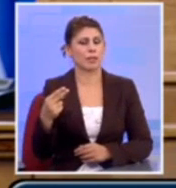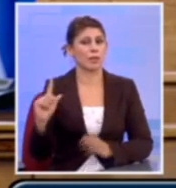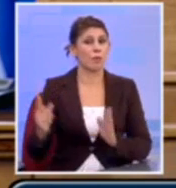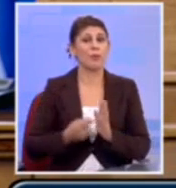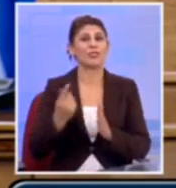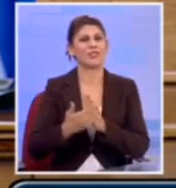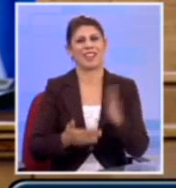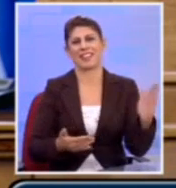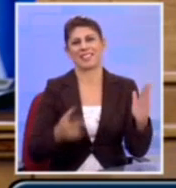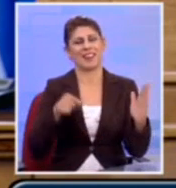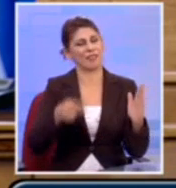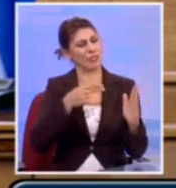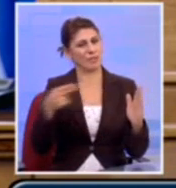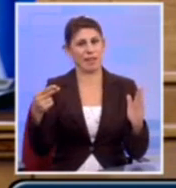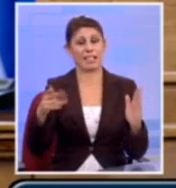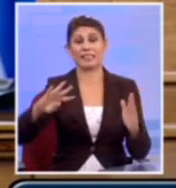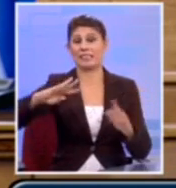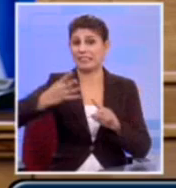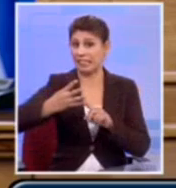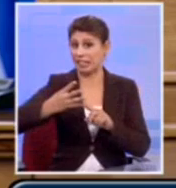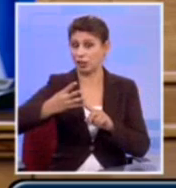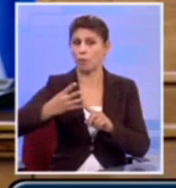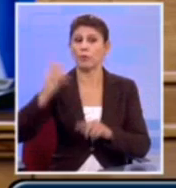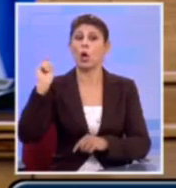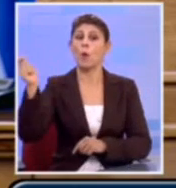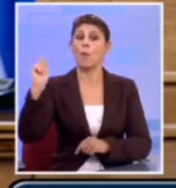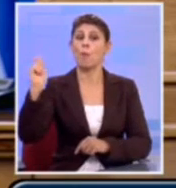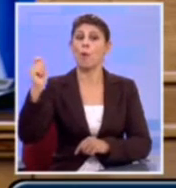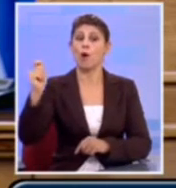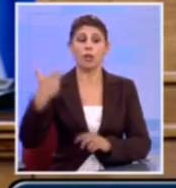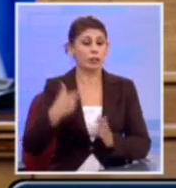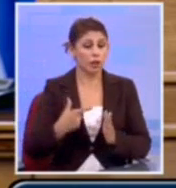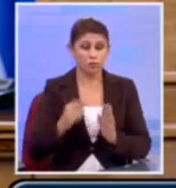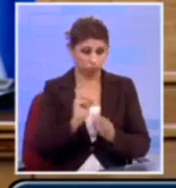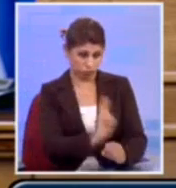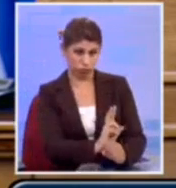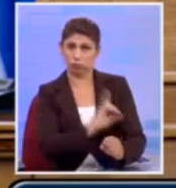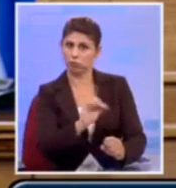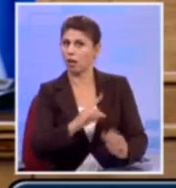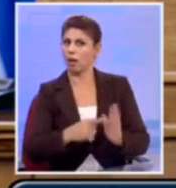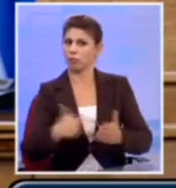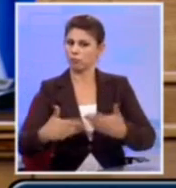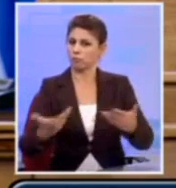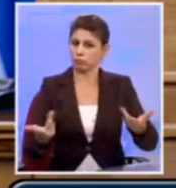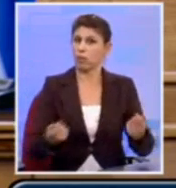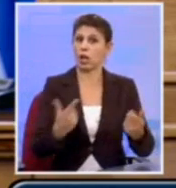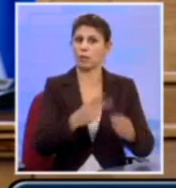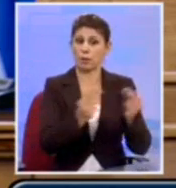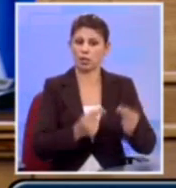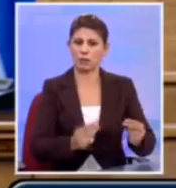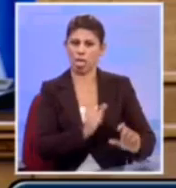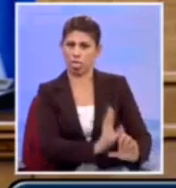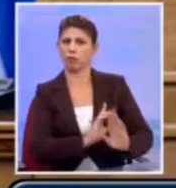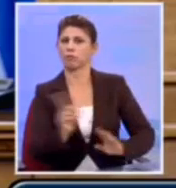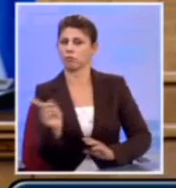φορά αριστερά. Το τέταρτο, η πολιτική τους αξιοποίηση. Και αυτό ίσως είναι το πιο σοβαρό.